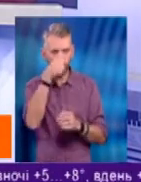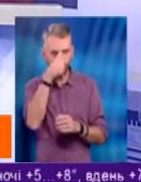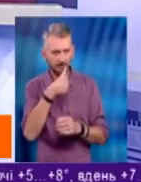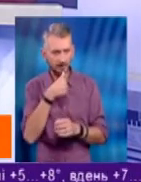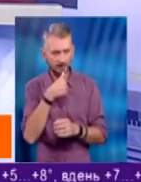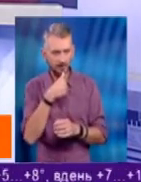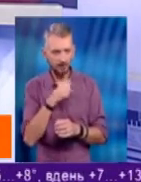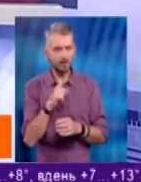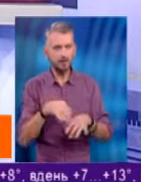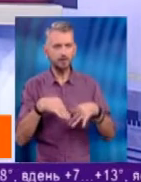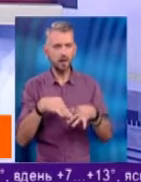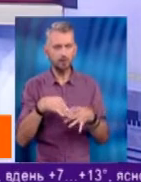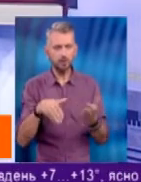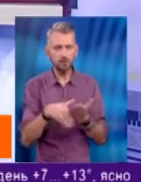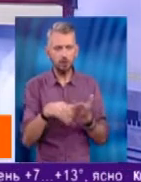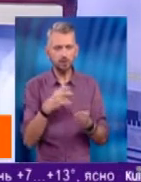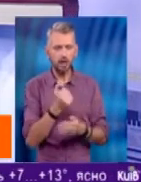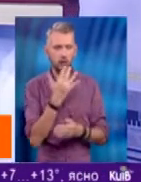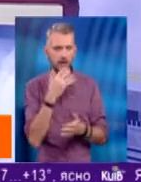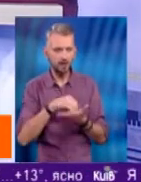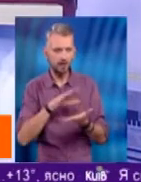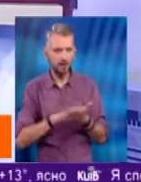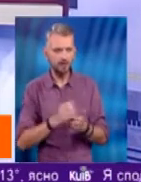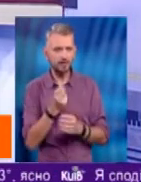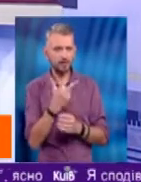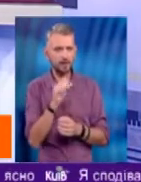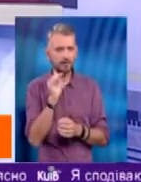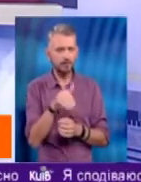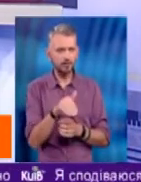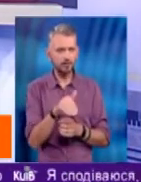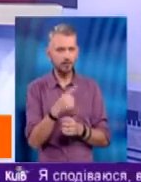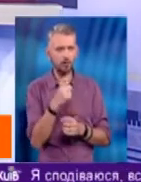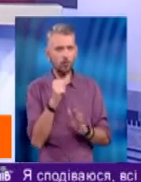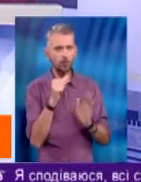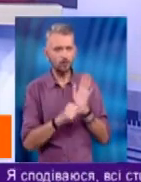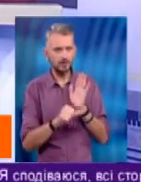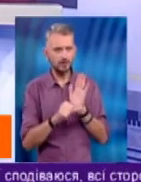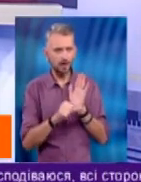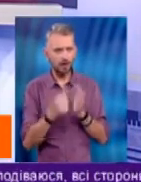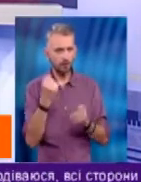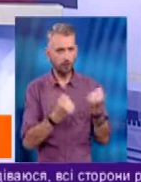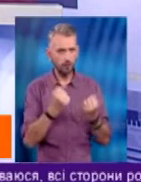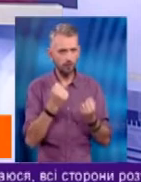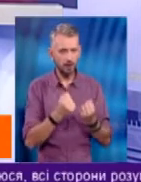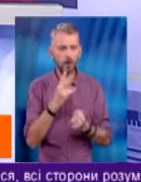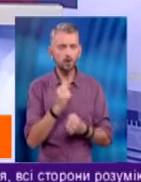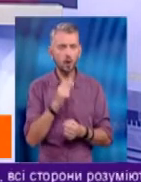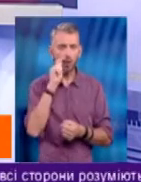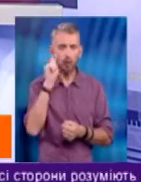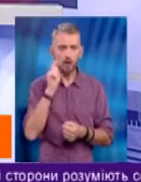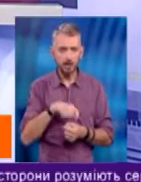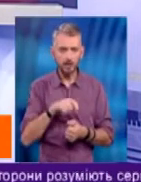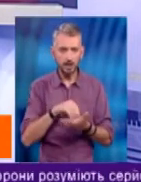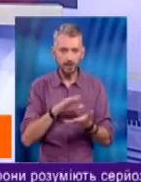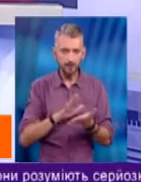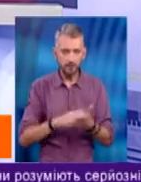із транспортними засобами на іноземній реєстрації 13 160 автомобілів, а на українських